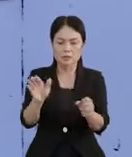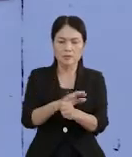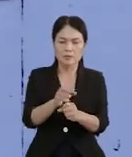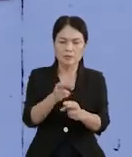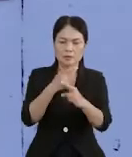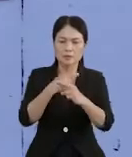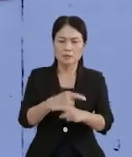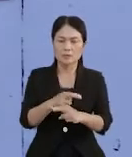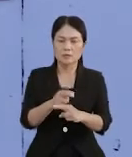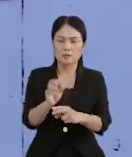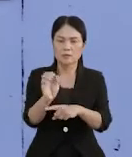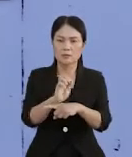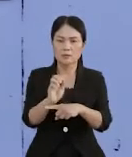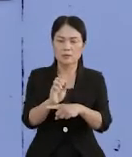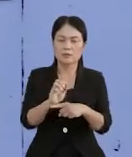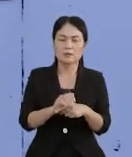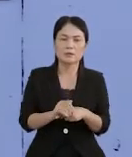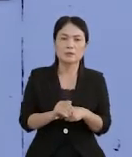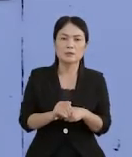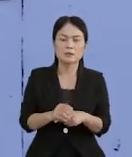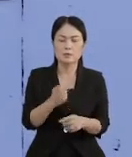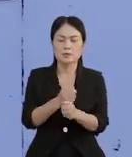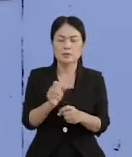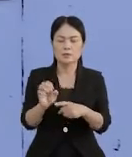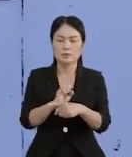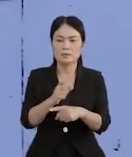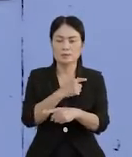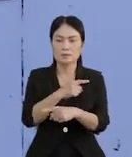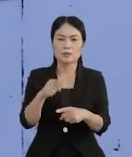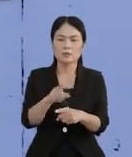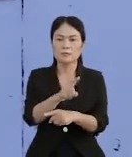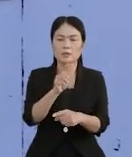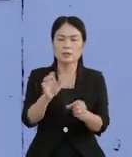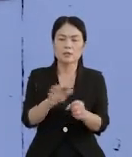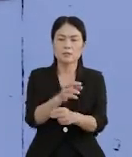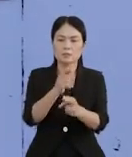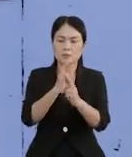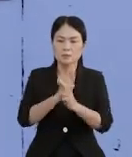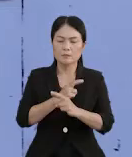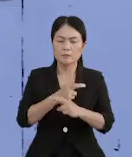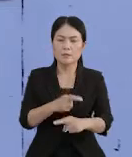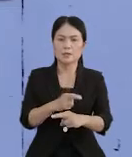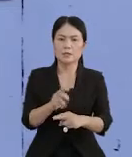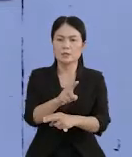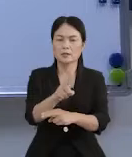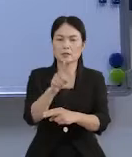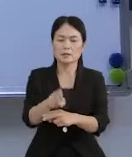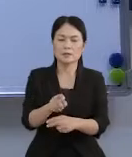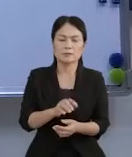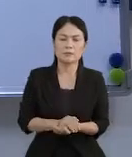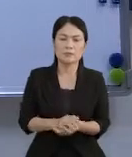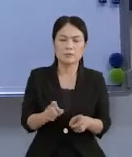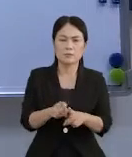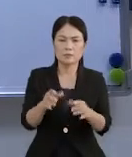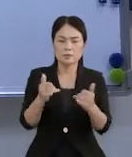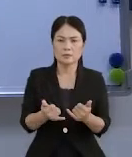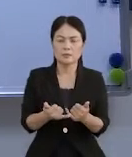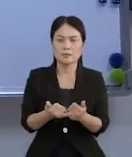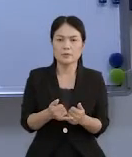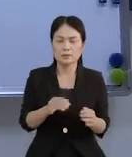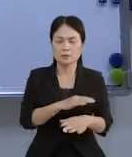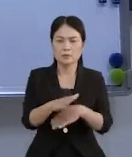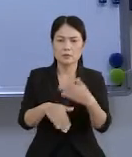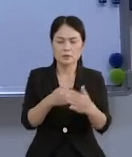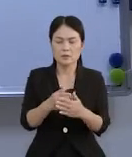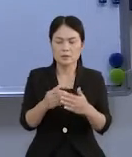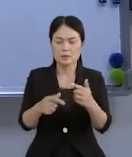pin lệ khăn chầm nào chà chân ca phơi chầm nào được bao dương nâng tạo pin lệ khăn hơi rừng nử đối ní cứ tiếng